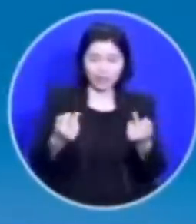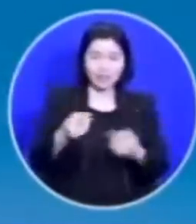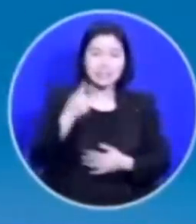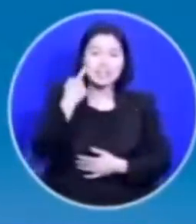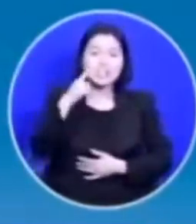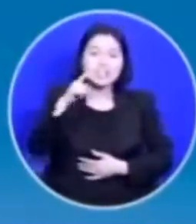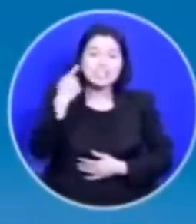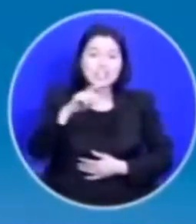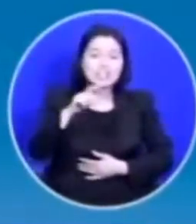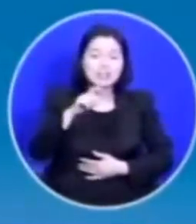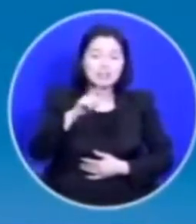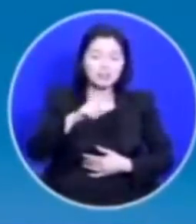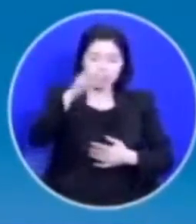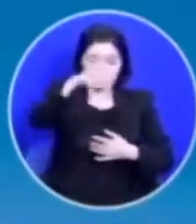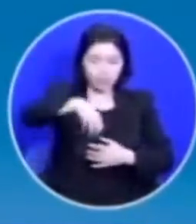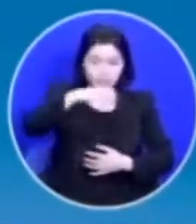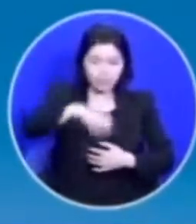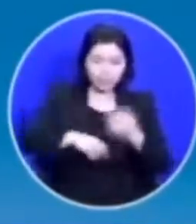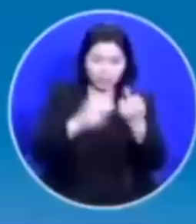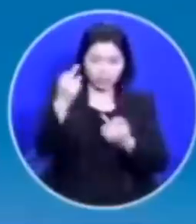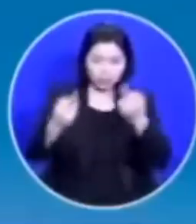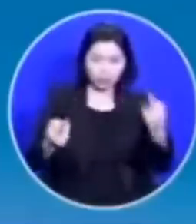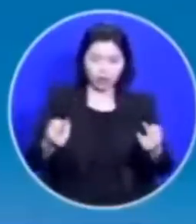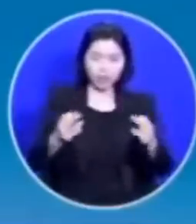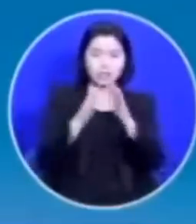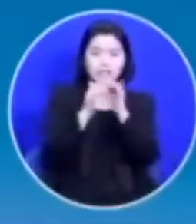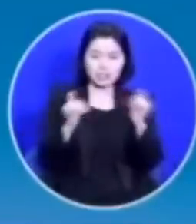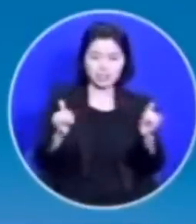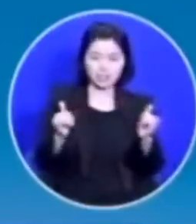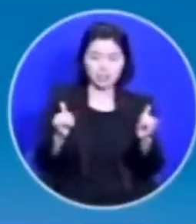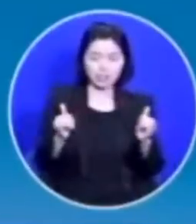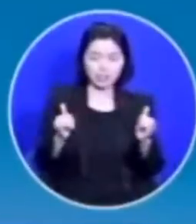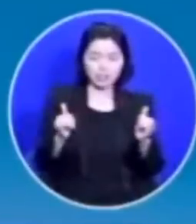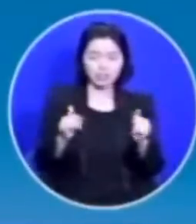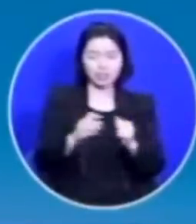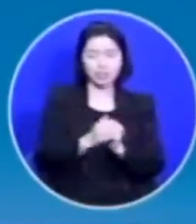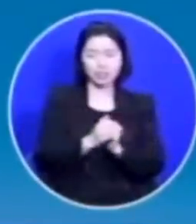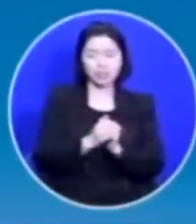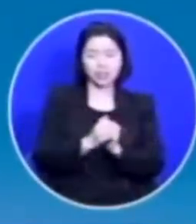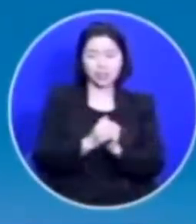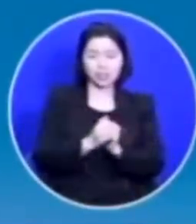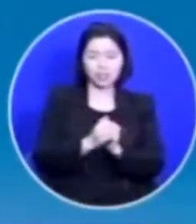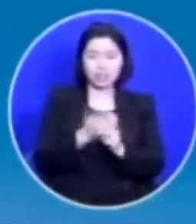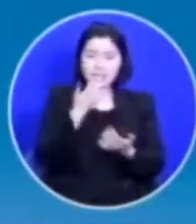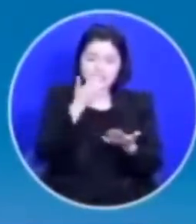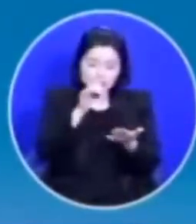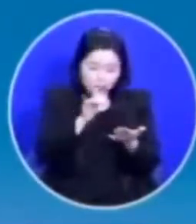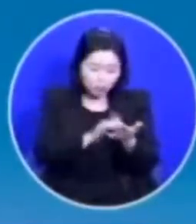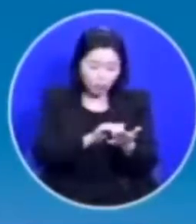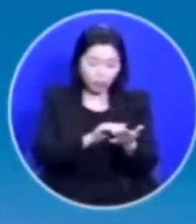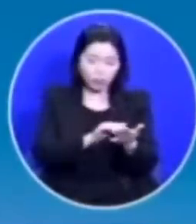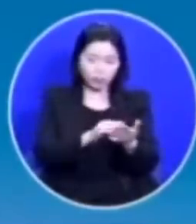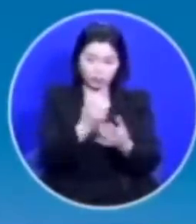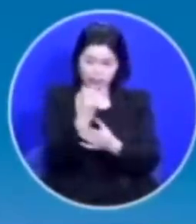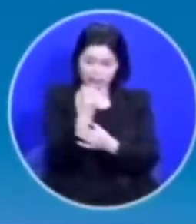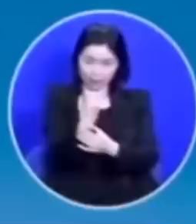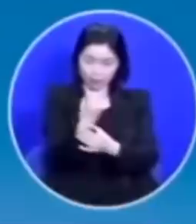금광을 찾아 다니는 광산 업자가 돌 동 놀이 안에